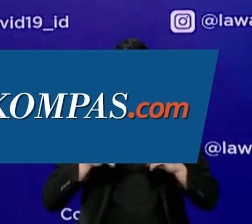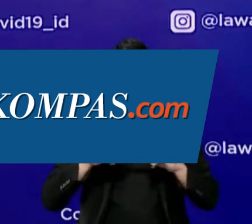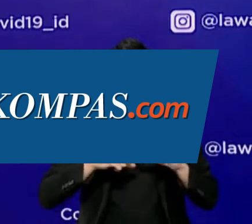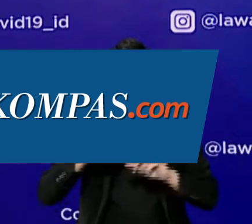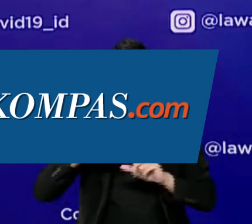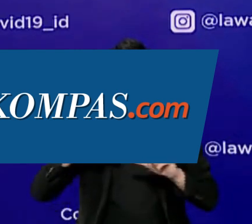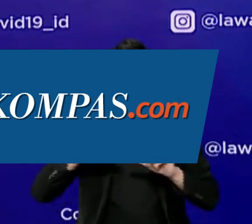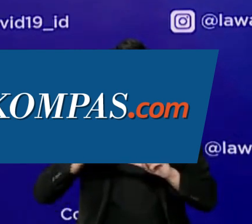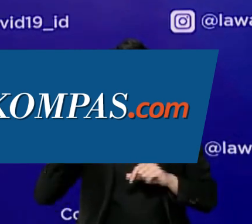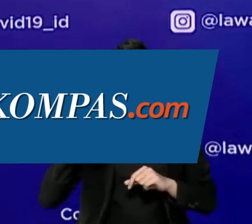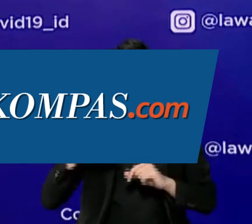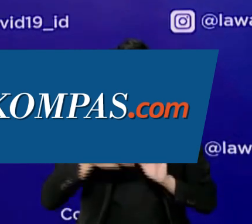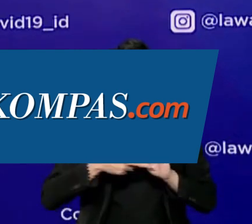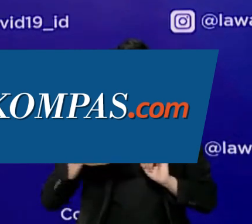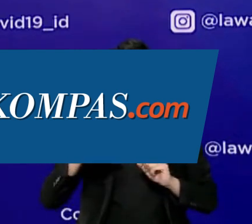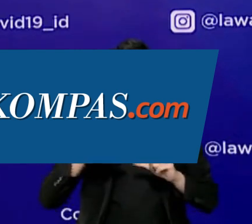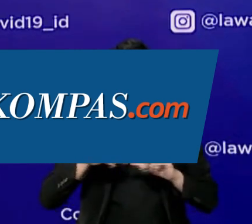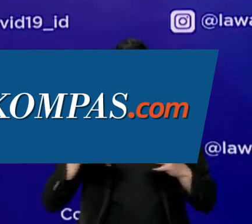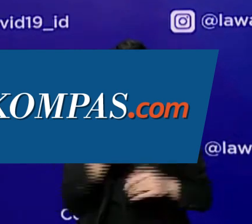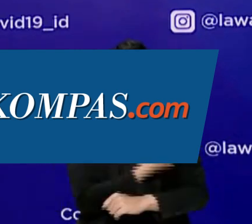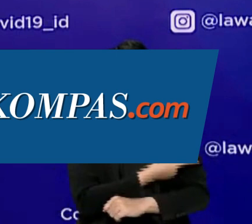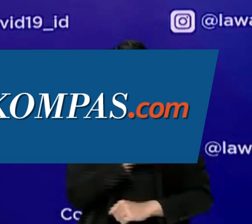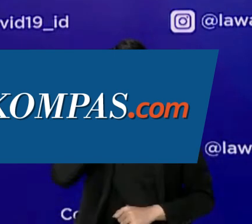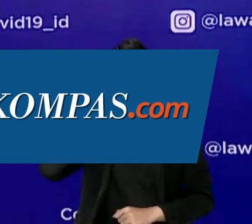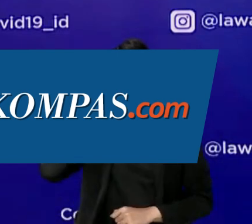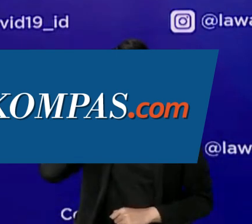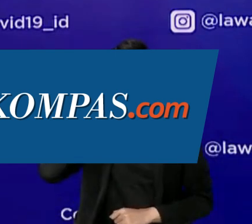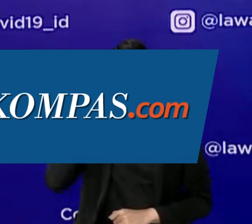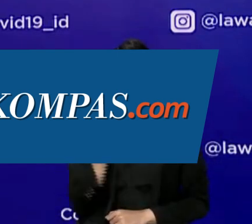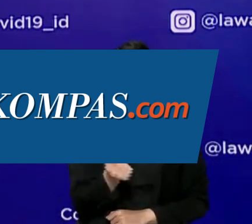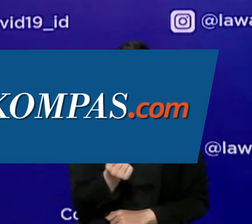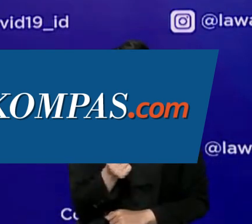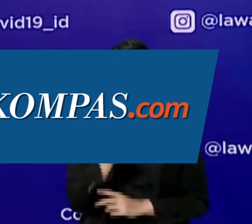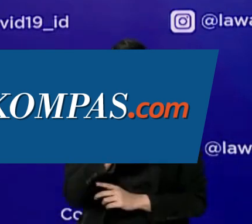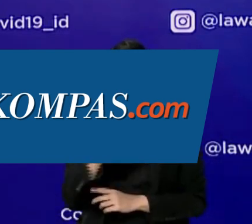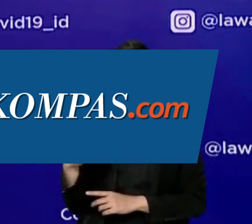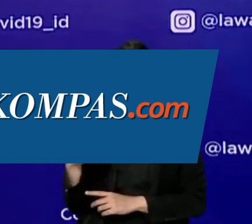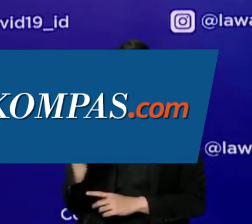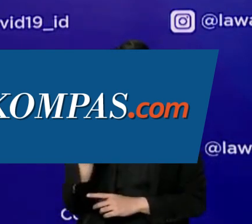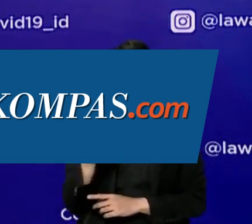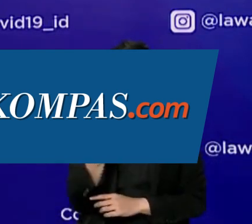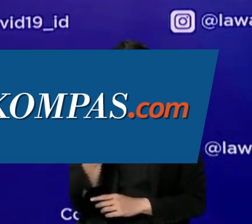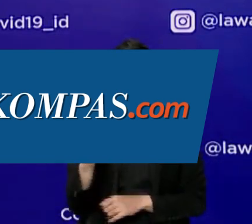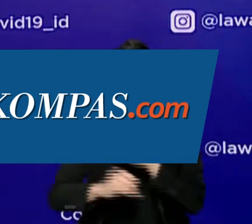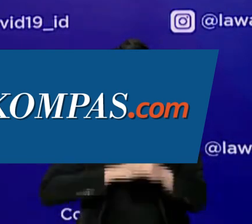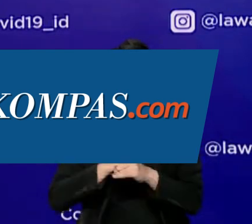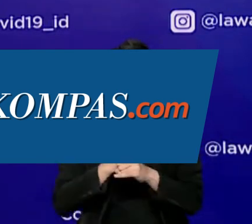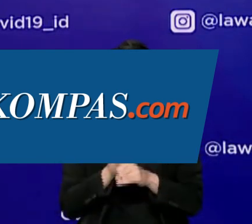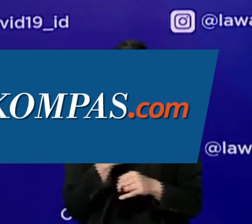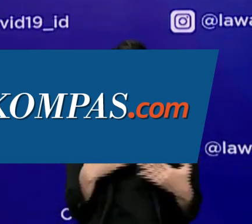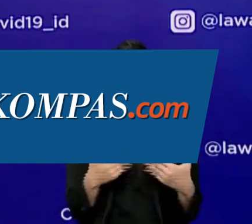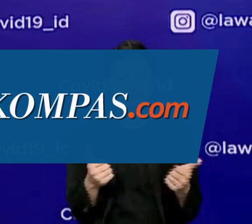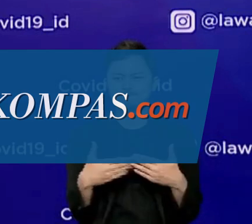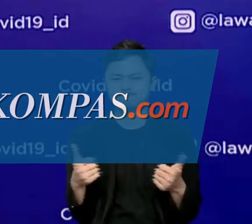Selain itu, vaksin Merah Putih dengan berbagai platform dan asal instansi juga akan sedang